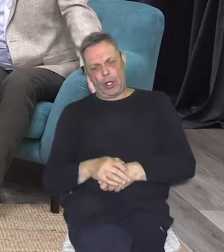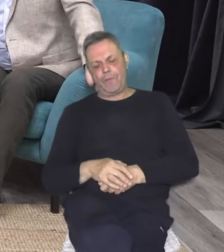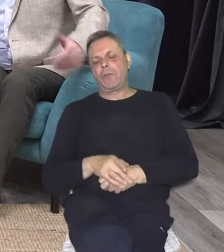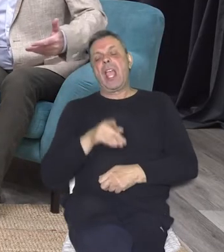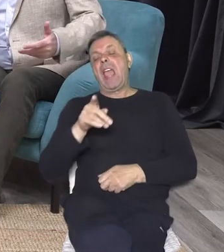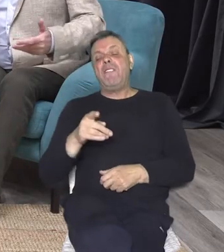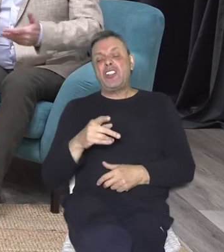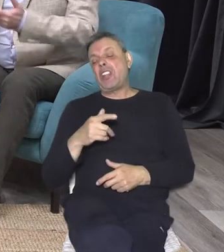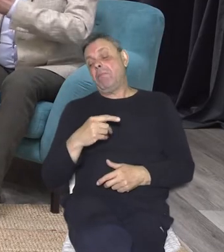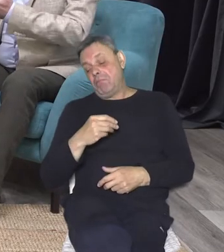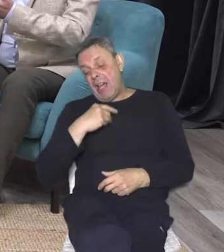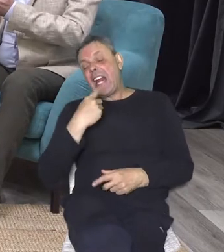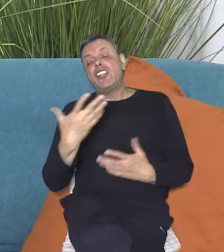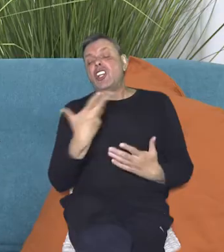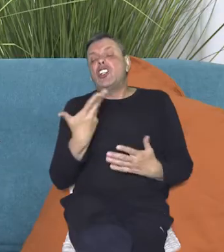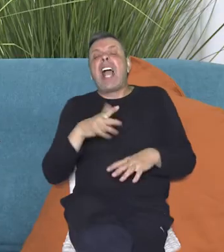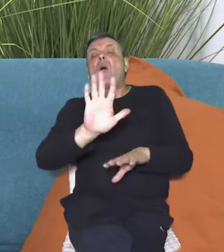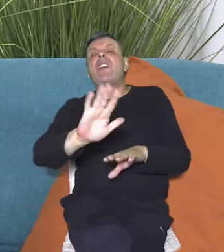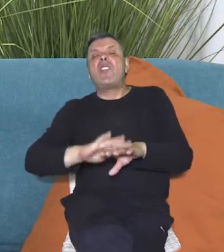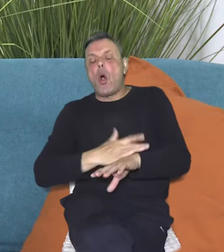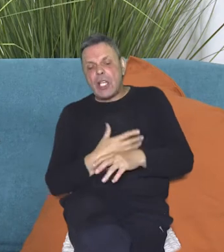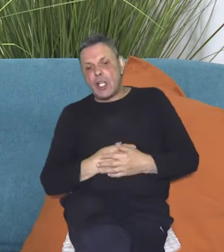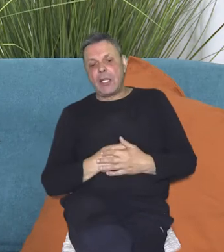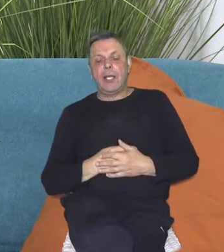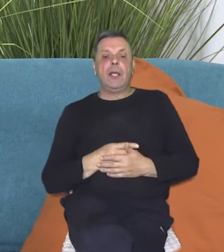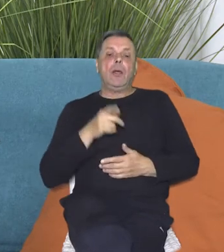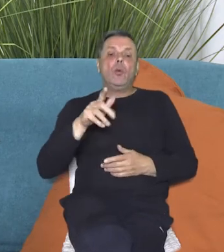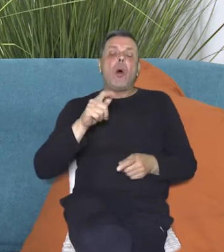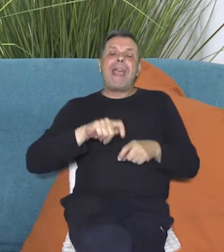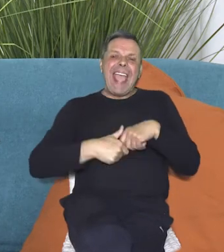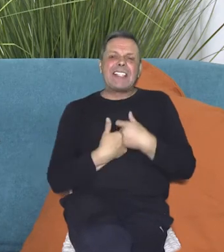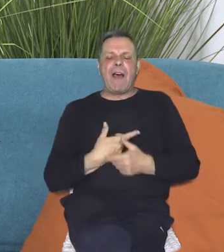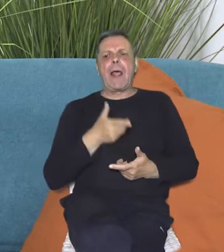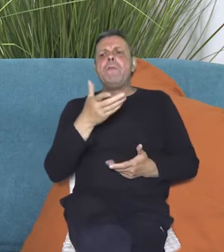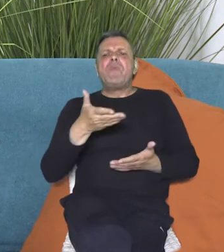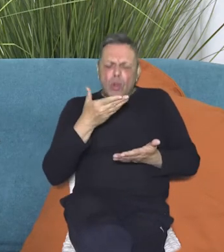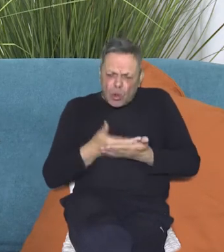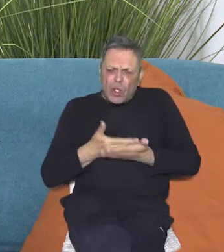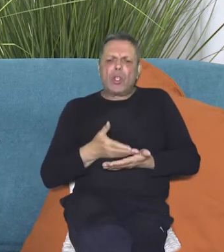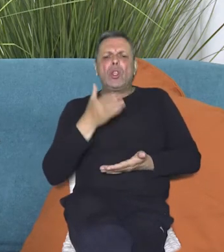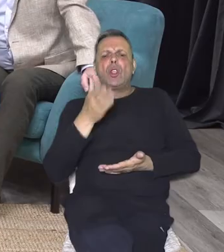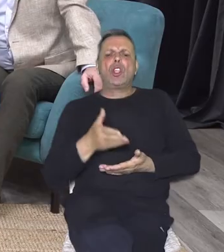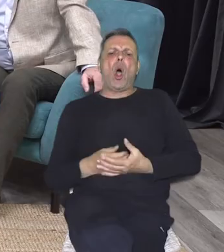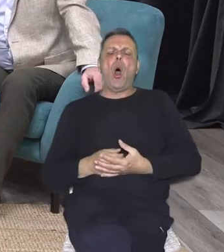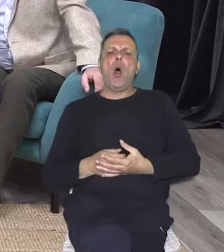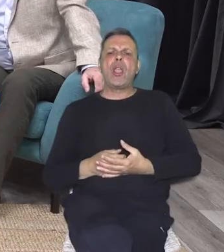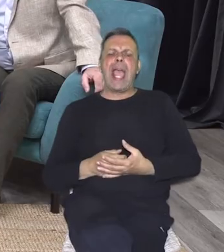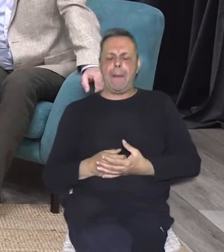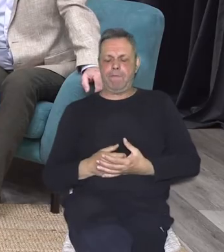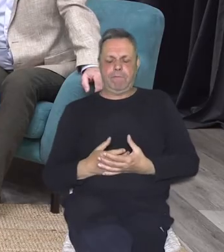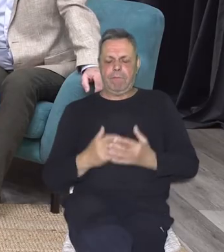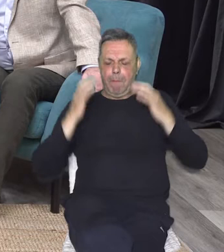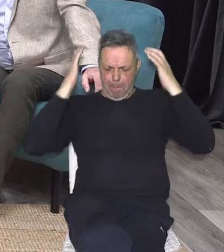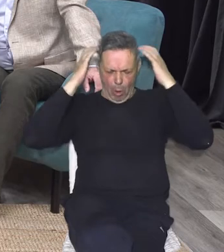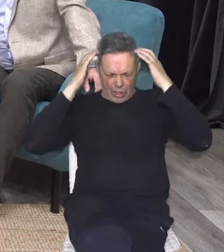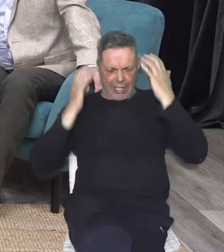Vi ćete simptome svoje opisati. Da, ali kako ću ih... Da. Pa u tom je stvar. To je ta zapravo